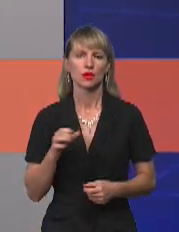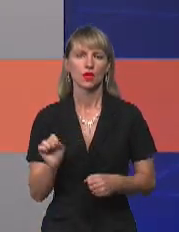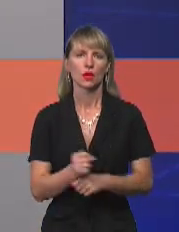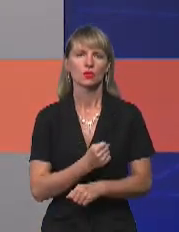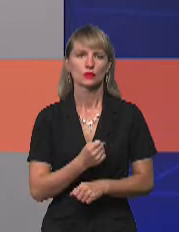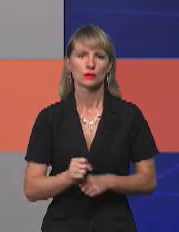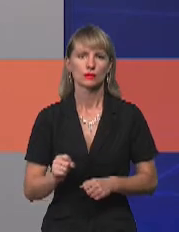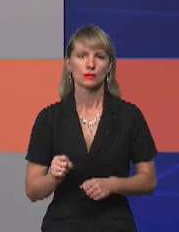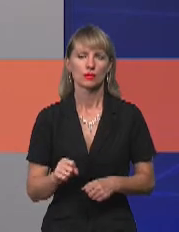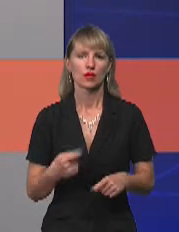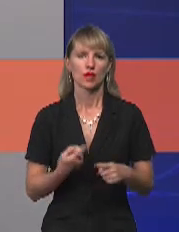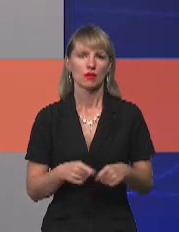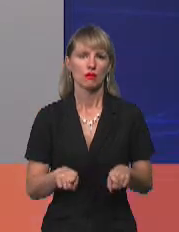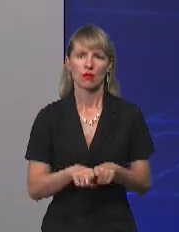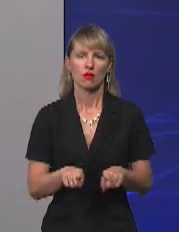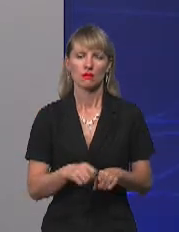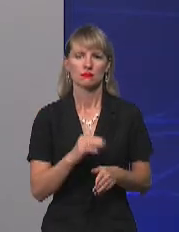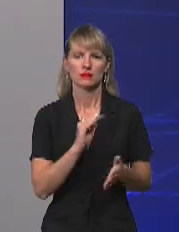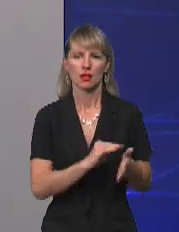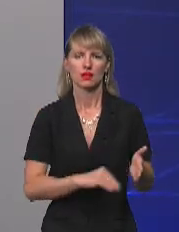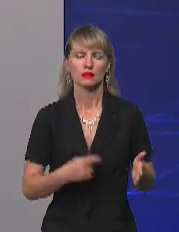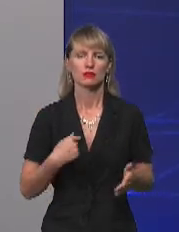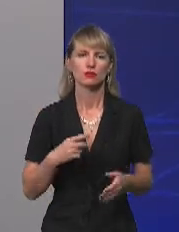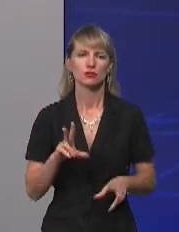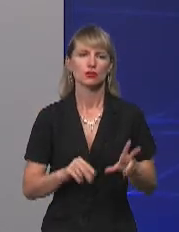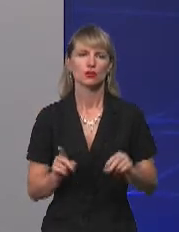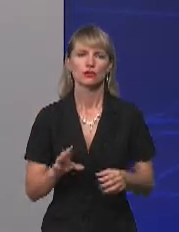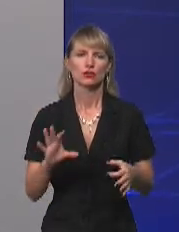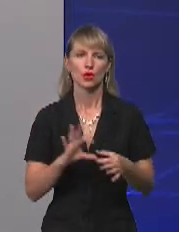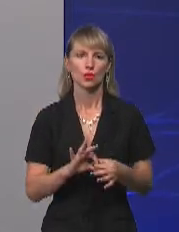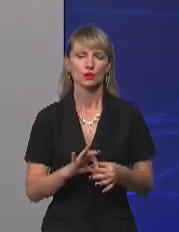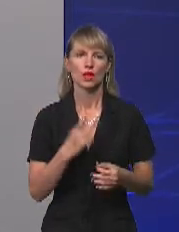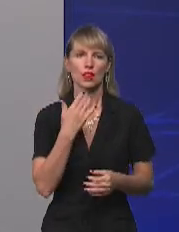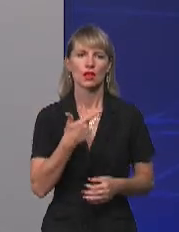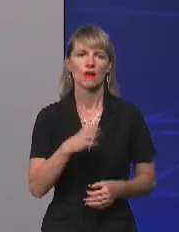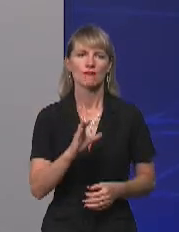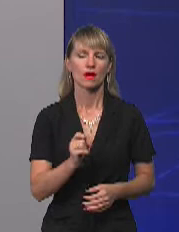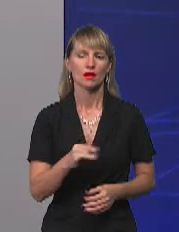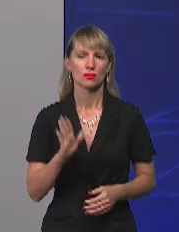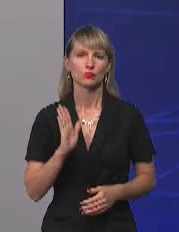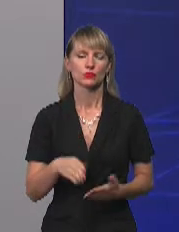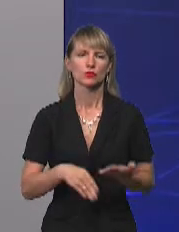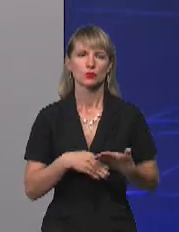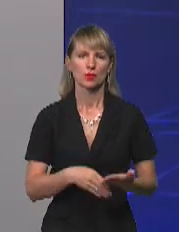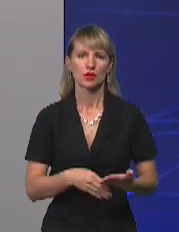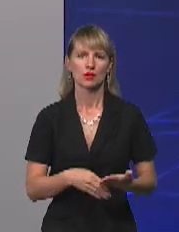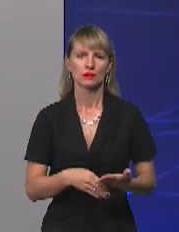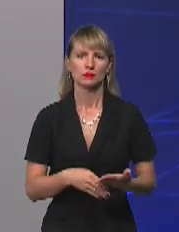це в нас вже як статистика. І тому я вважаю, що залучення додаткових сил на Нацгвардії, воно буде сприяти